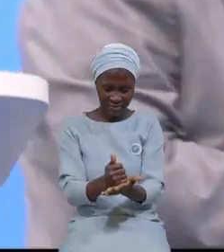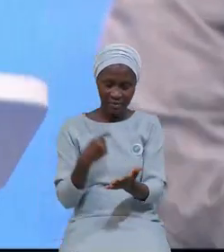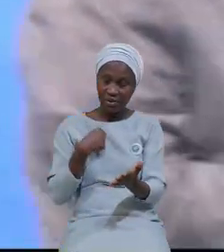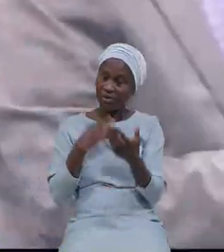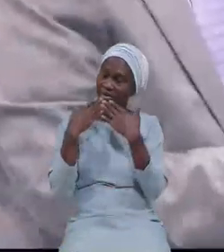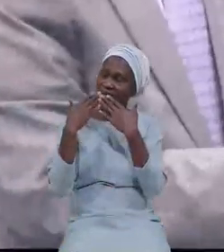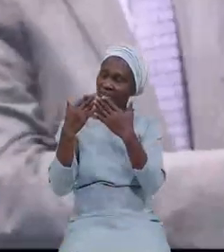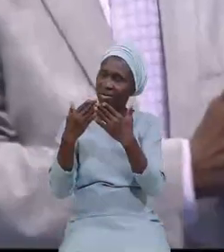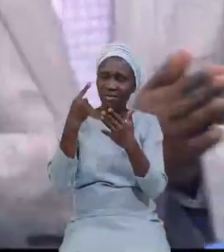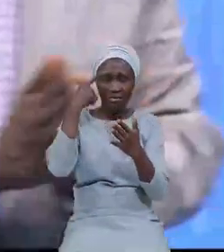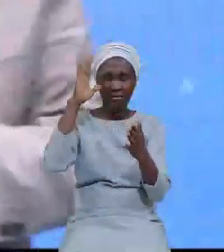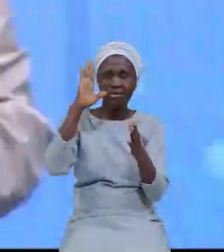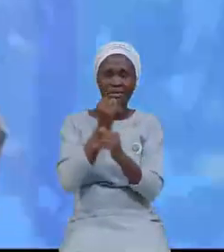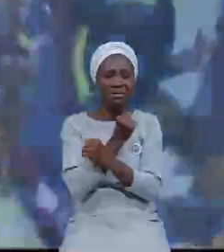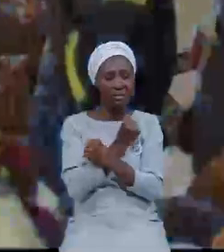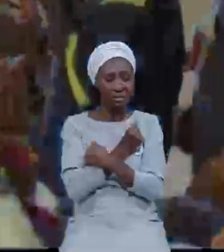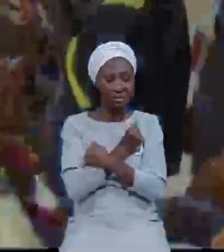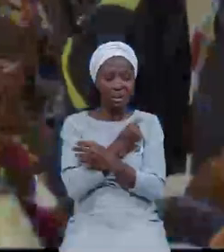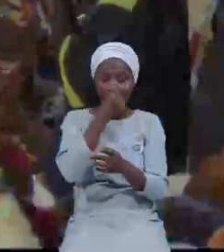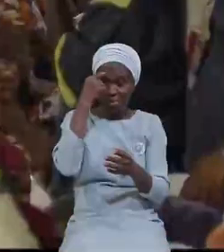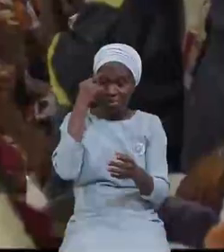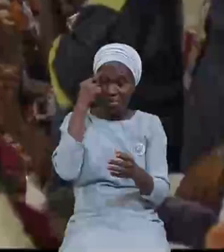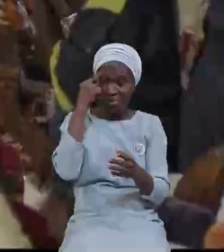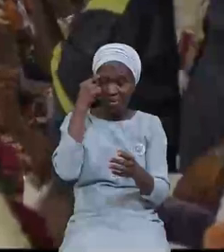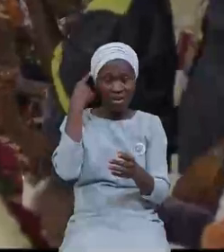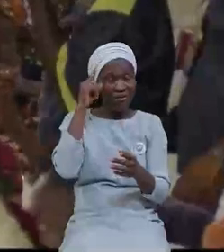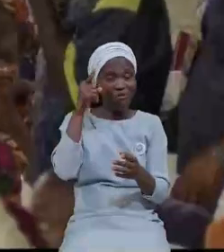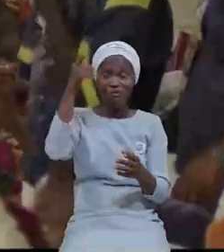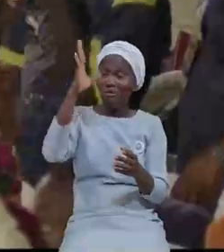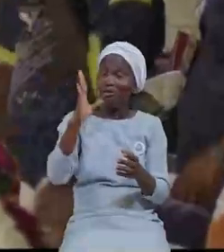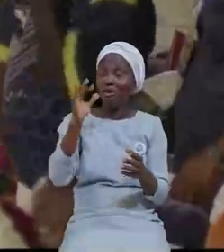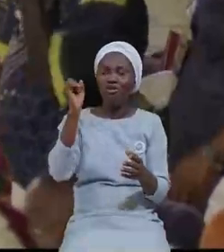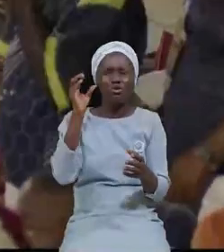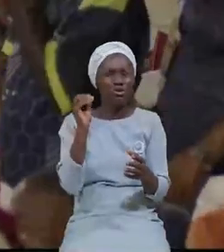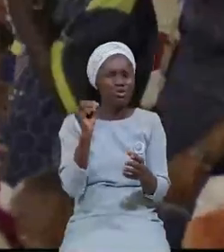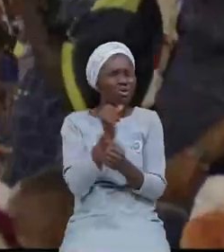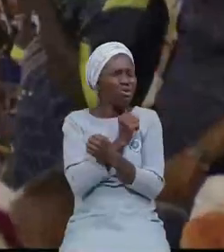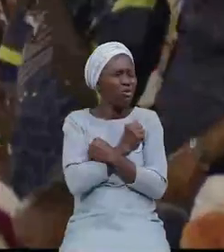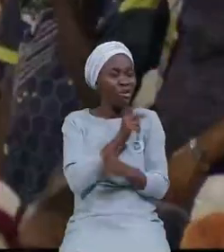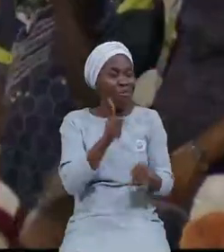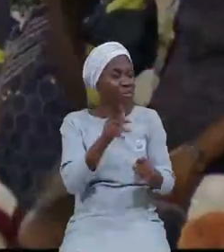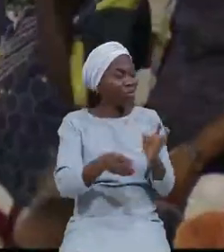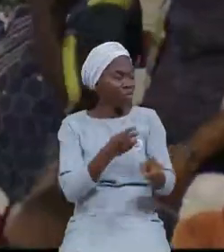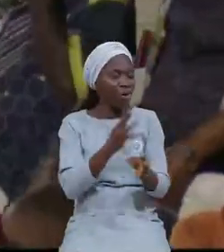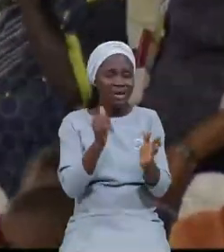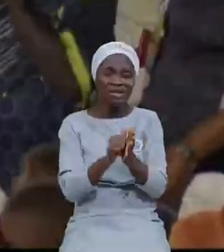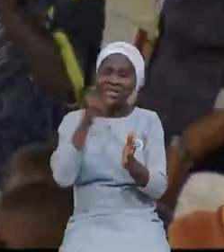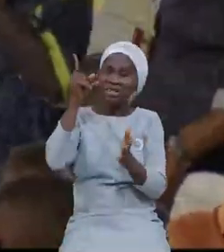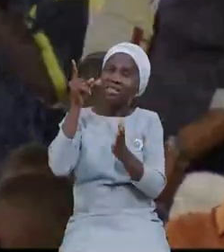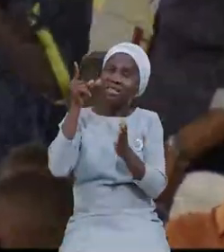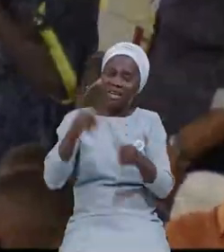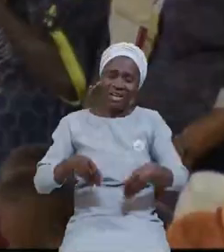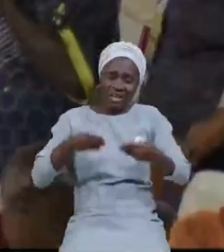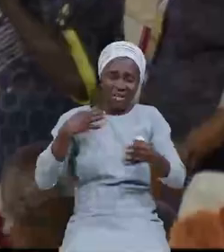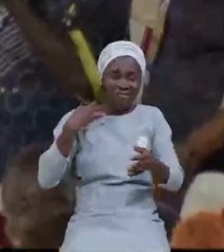Jésus nous te remercions pour ton amour car Dieu a Tomé le monde il a donné son Fils unique afin que